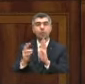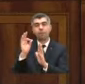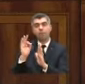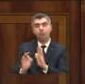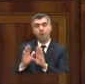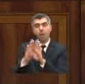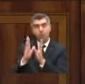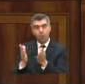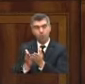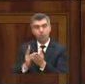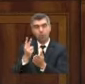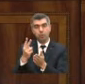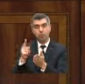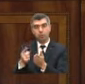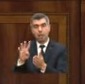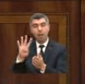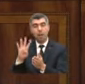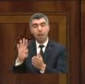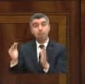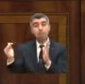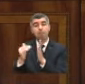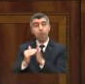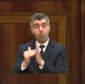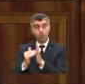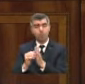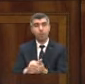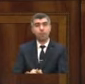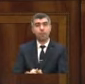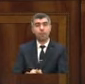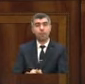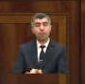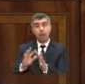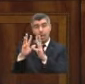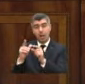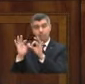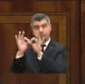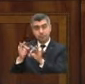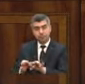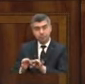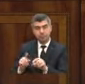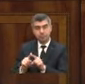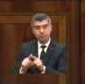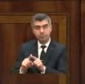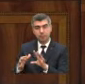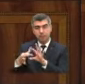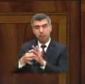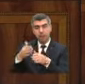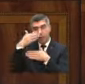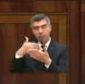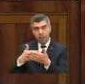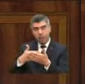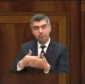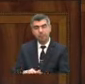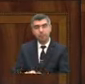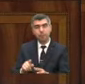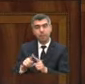الداخلي العام، يعني 2.4 مليون شخص سنة 2013. وكاين أرقام دراسة ديال نشرات بداية هذه السنة ديال البنك المغربي تيقول بأنه